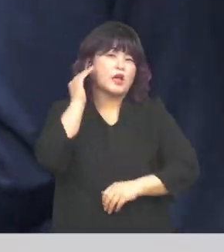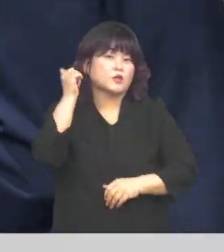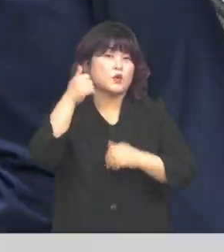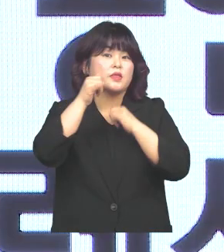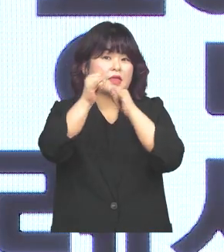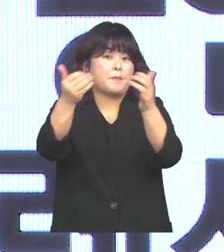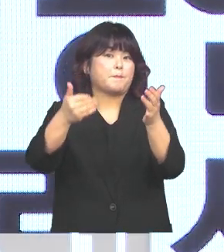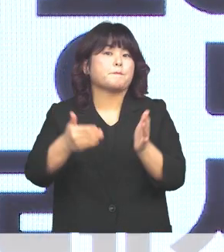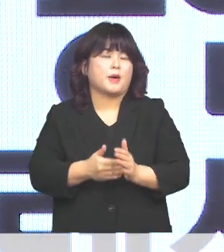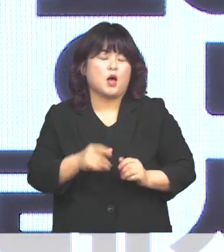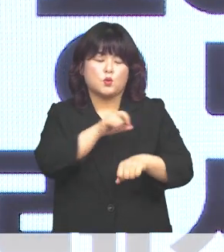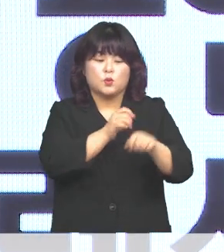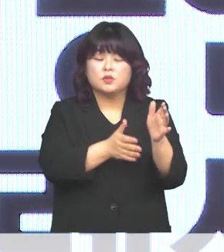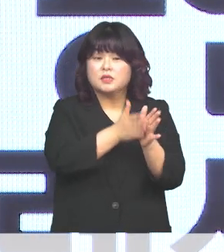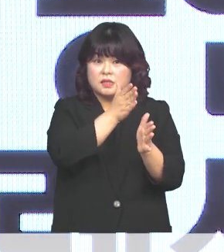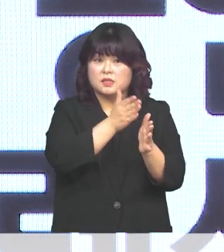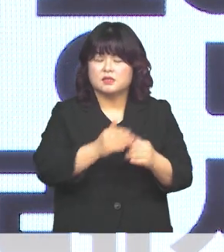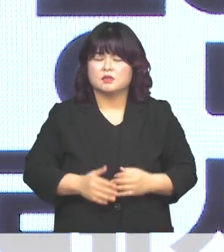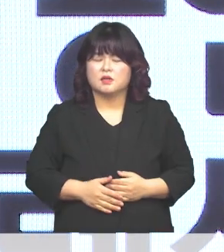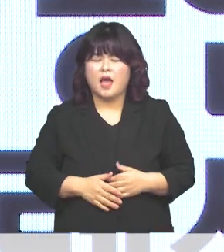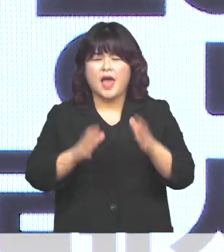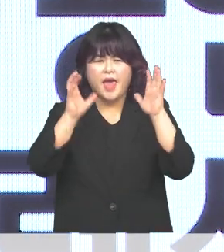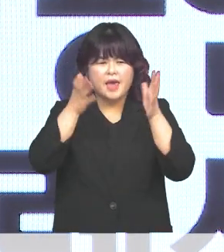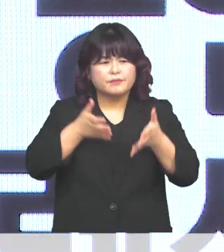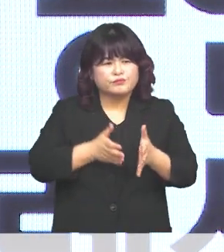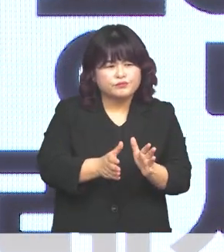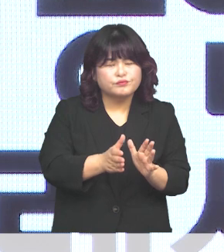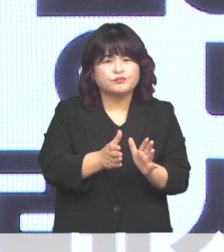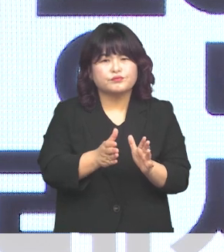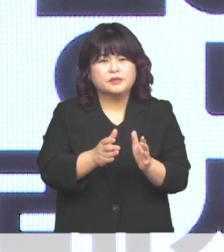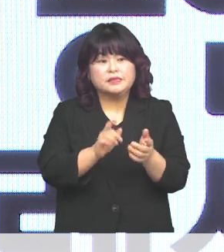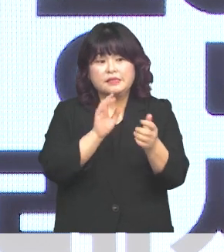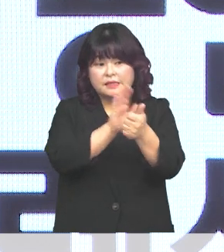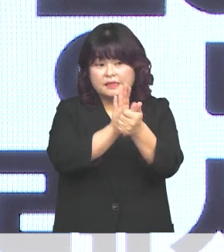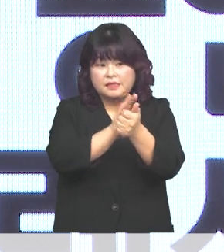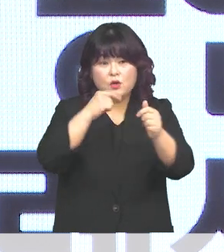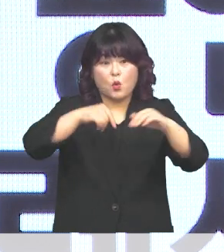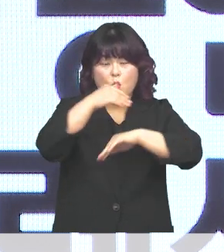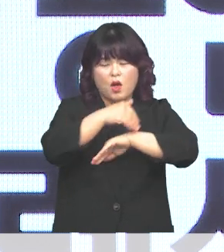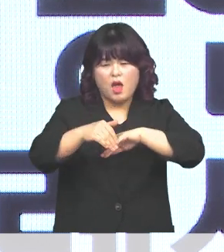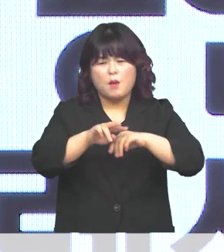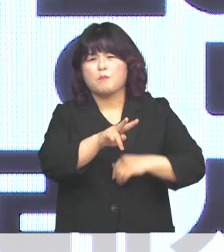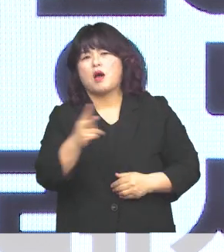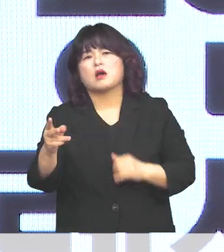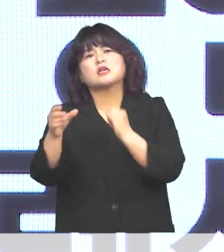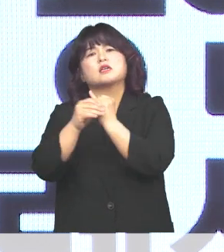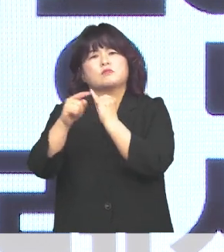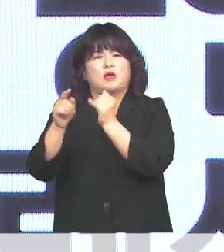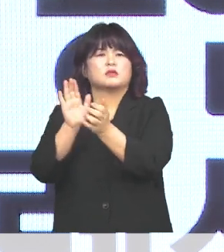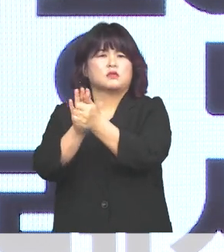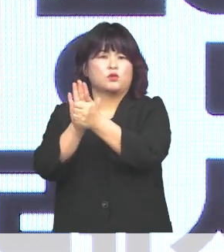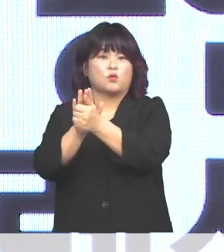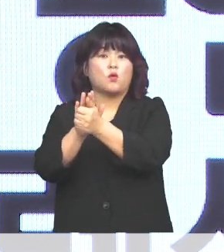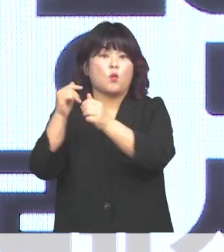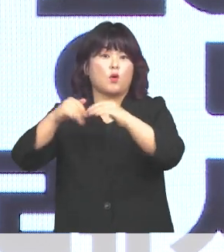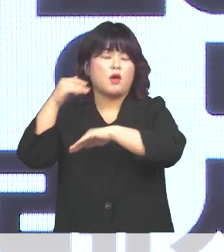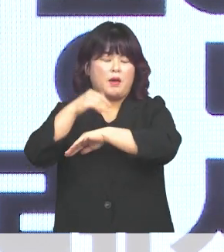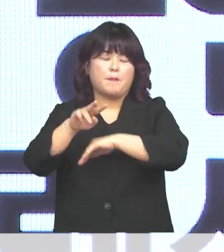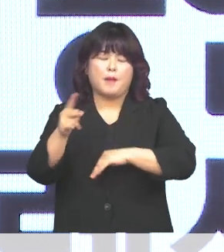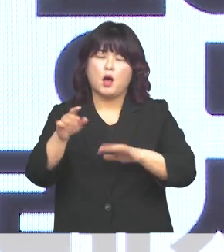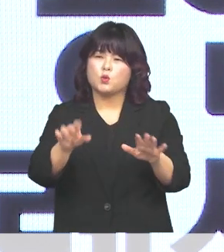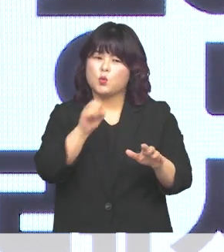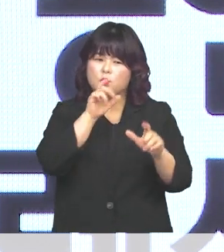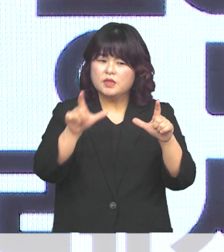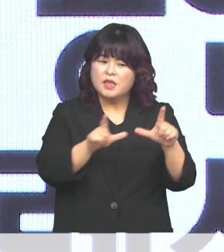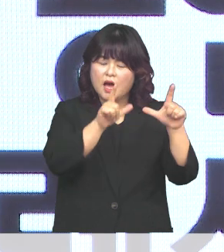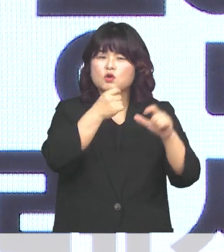수상했습니다. 용인특례시는 출산 지원을 임신 지원으로 바꿔서 우리 용인에서